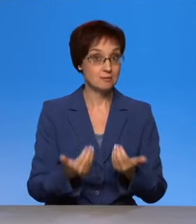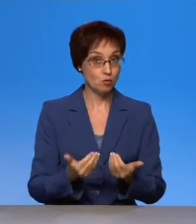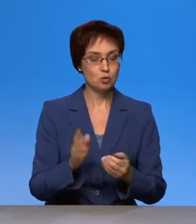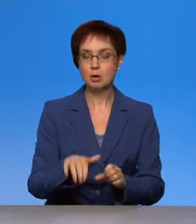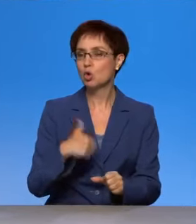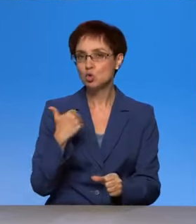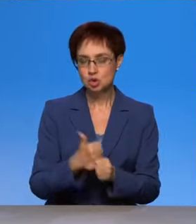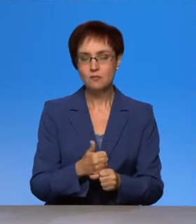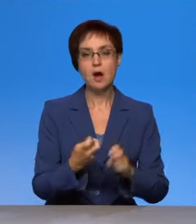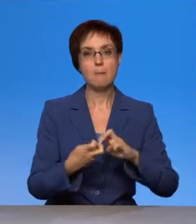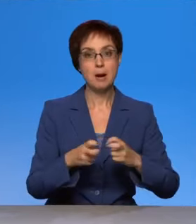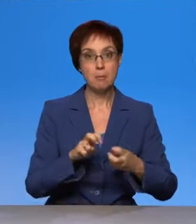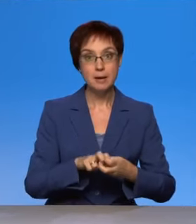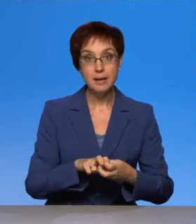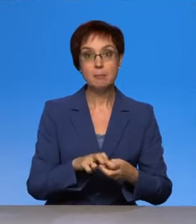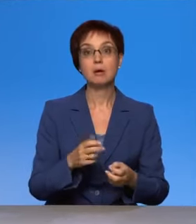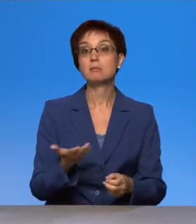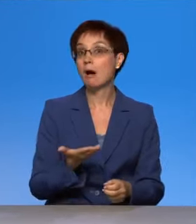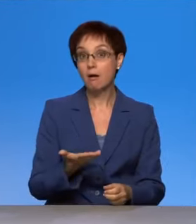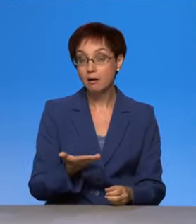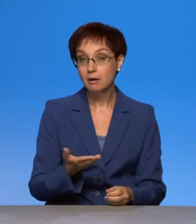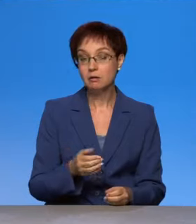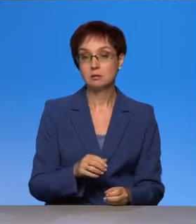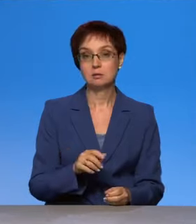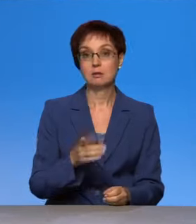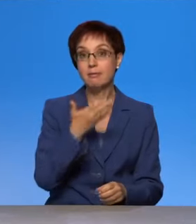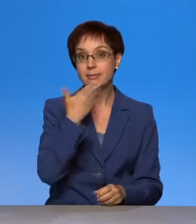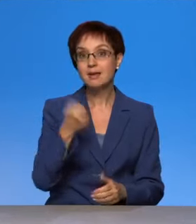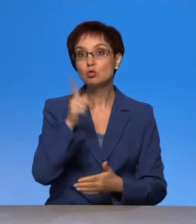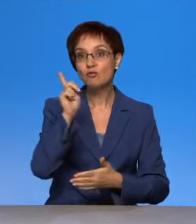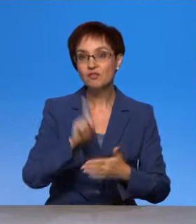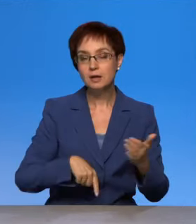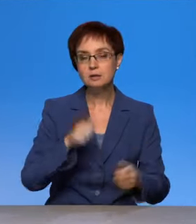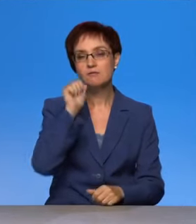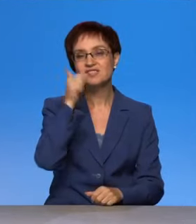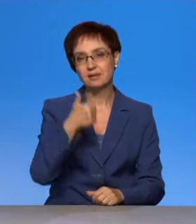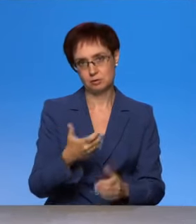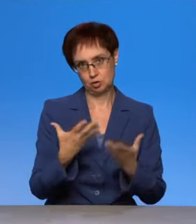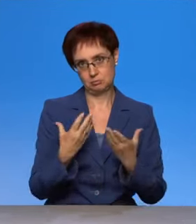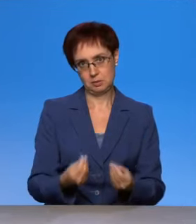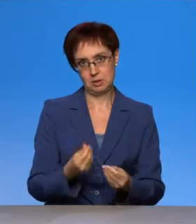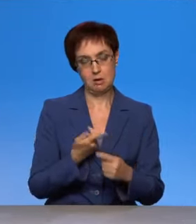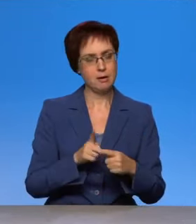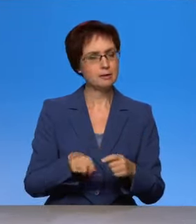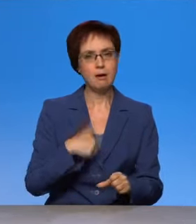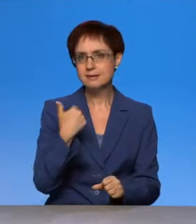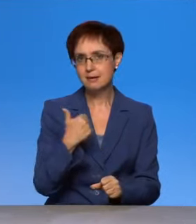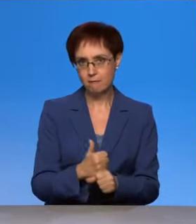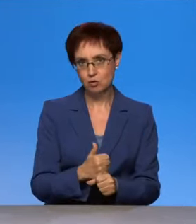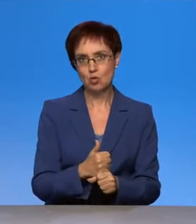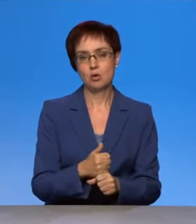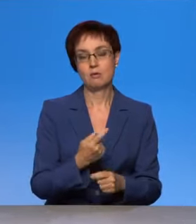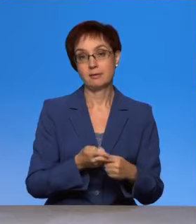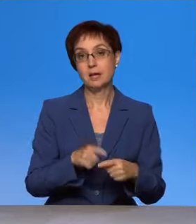проблема, это отсутствие уверенности в завтрашнем дне. Это прям ключевой нюанс. Он определяет собой все.